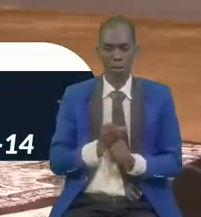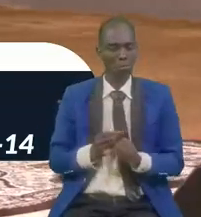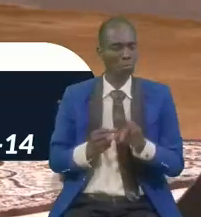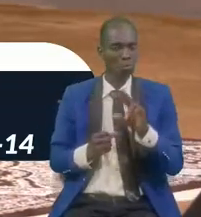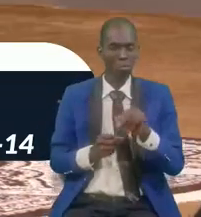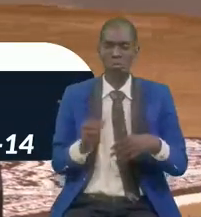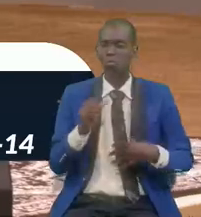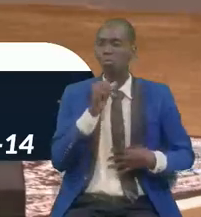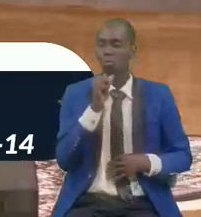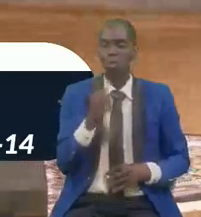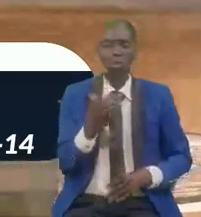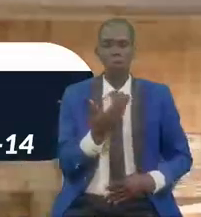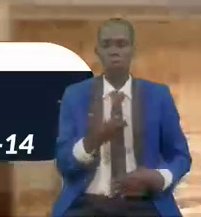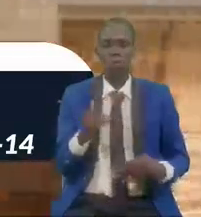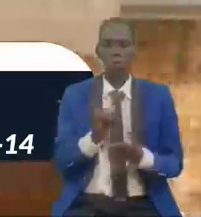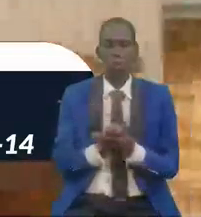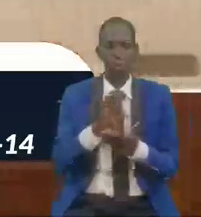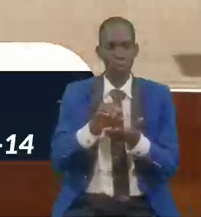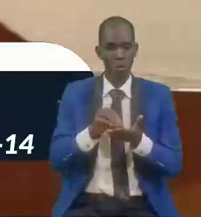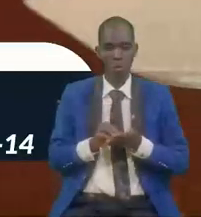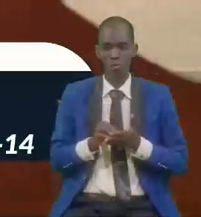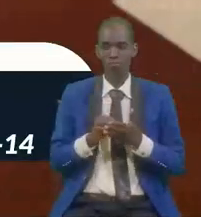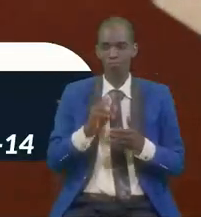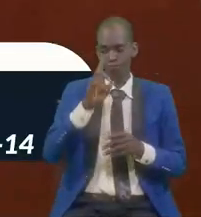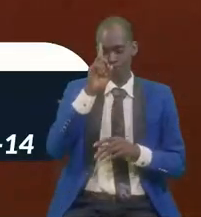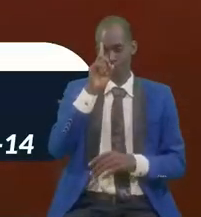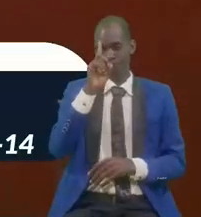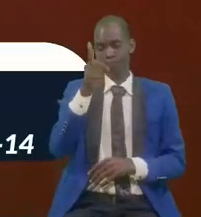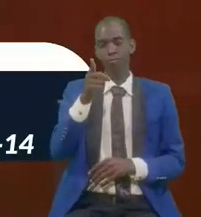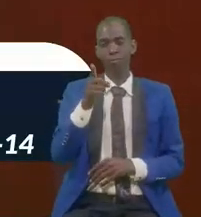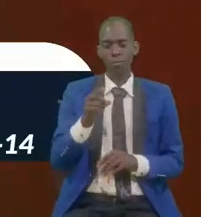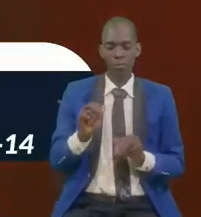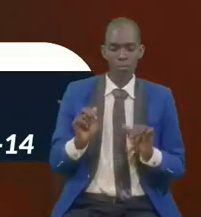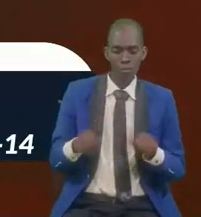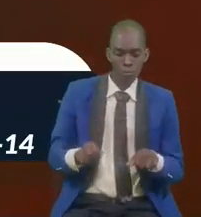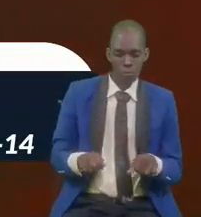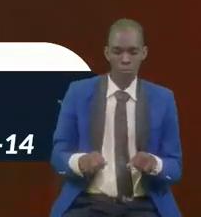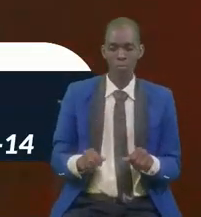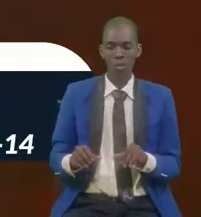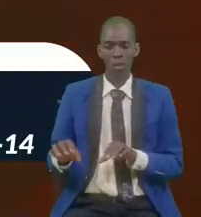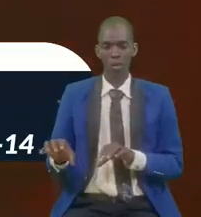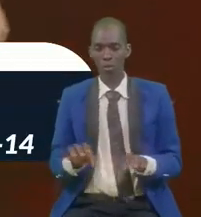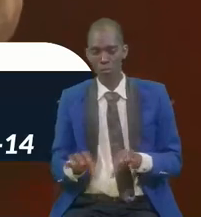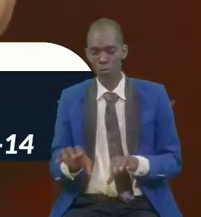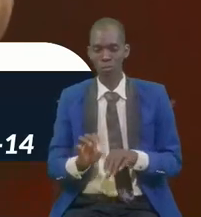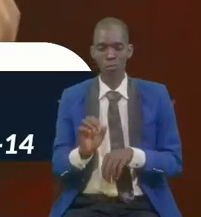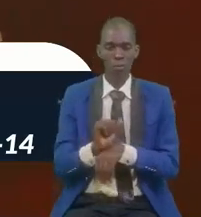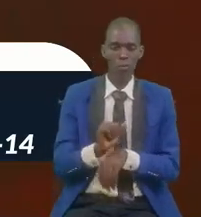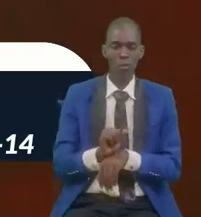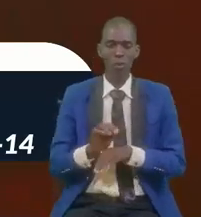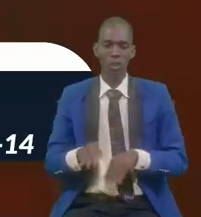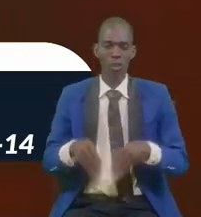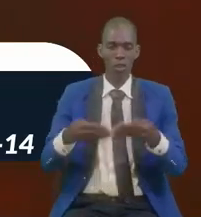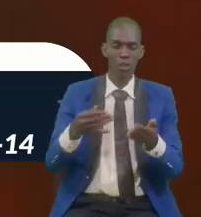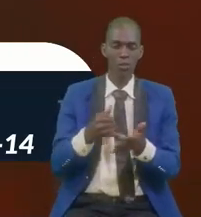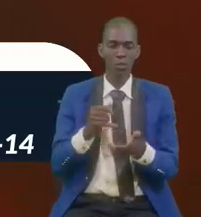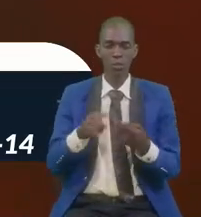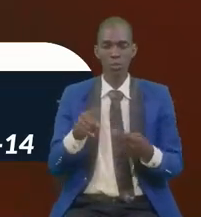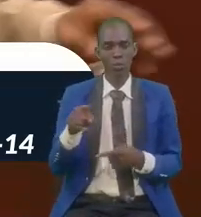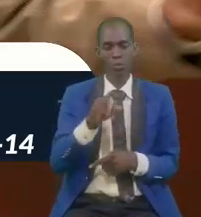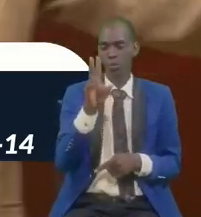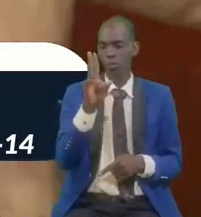religion. C'est pas quelque chose que vous gagnez par vos talents, par vos dons